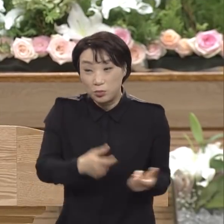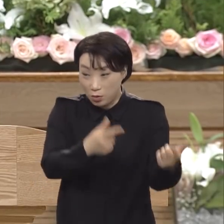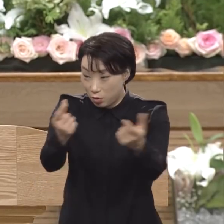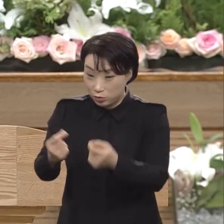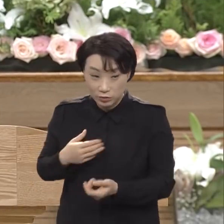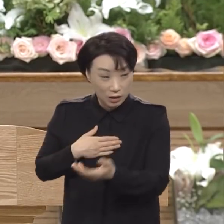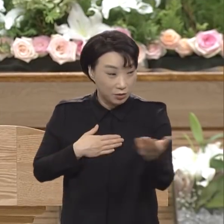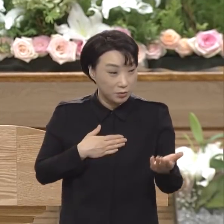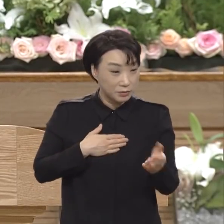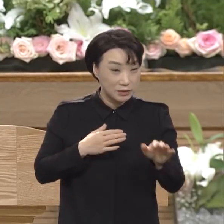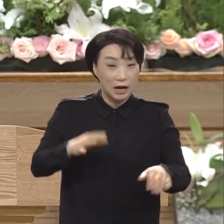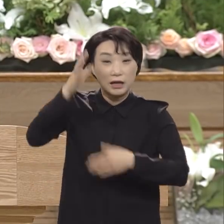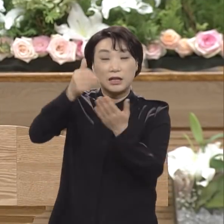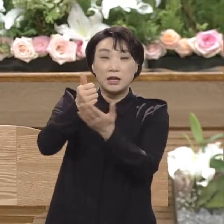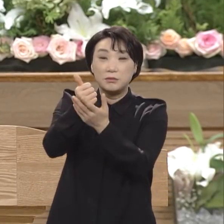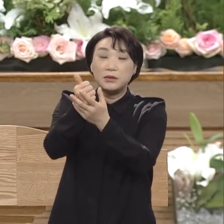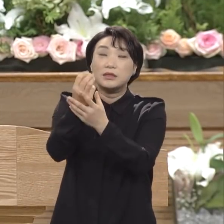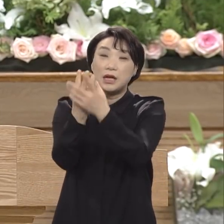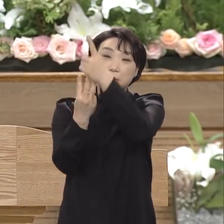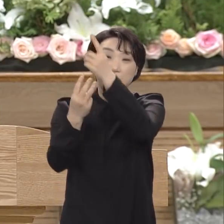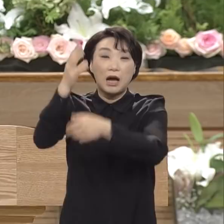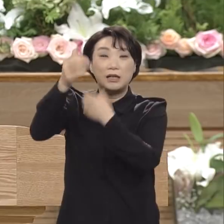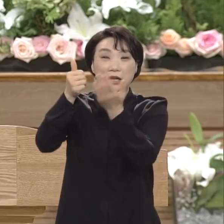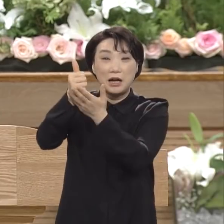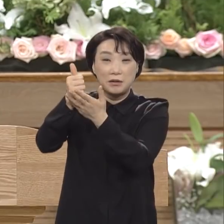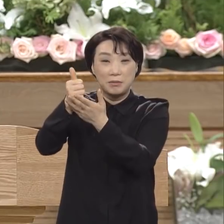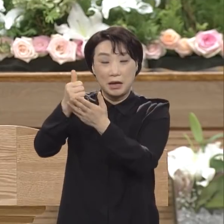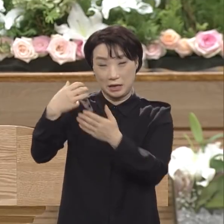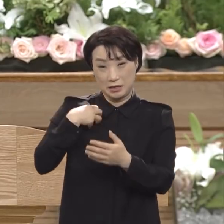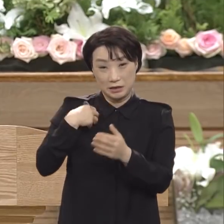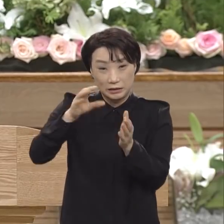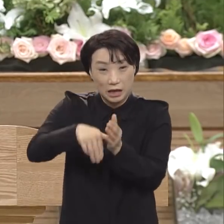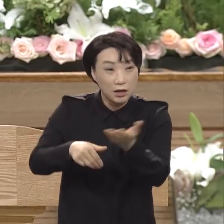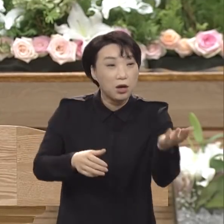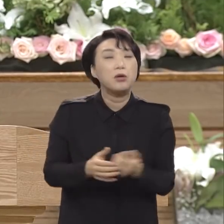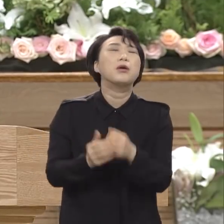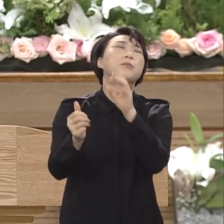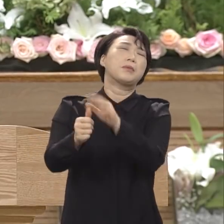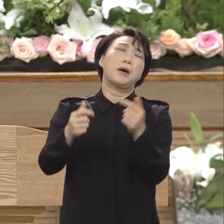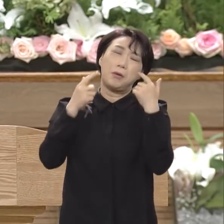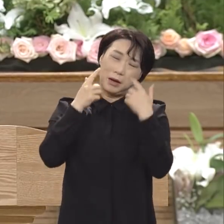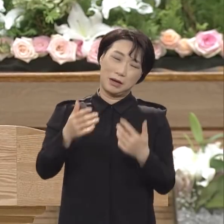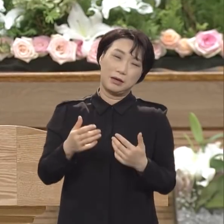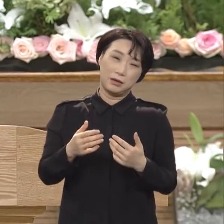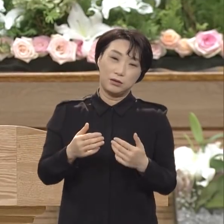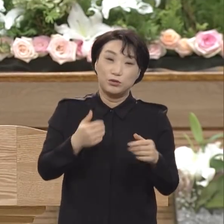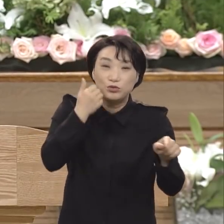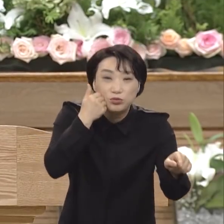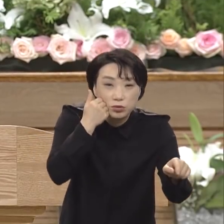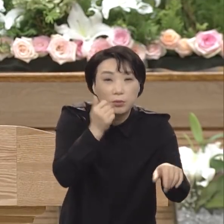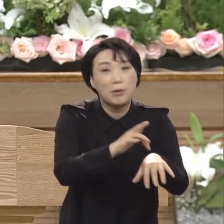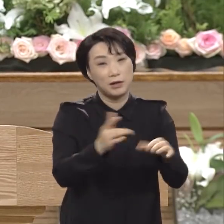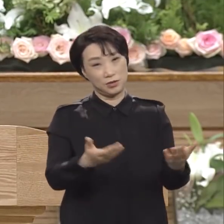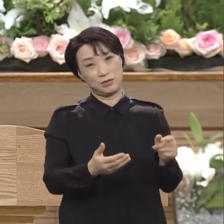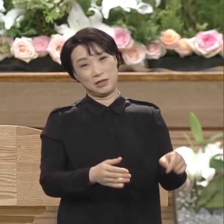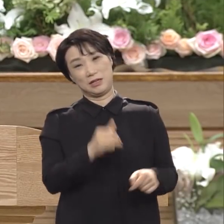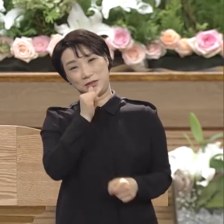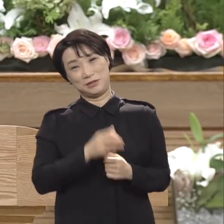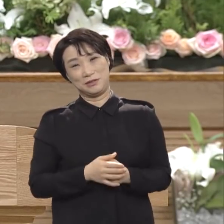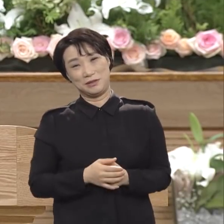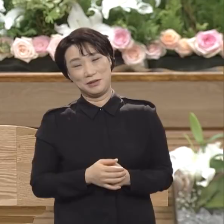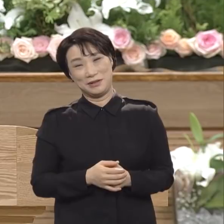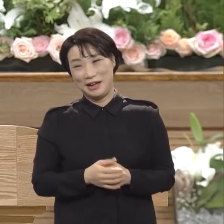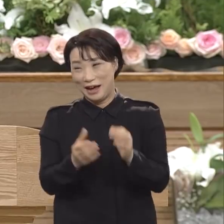누구든지 하나님 삼위일체의 계열에 서 있는 자는 반드시 핍박을. 누가? 마귀 역사가.